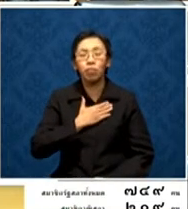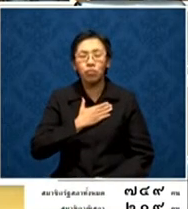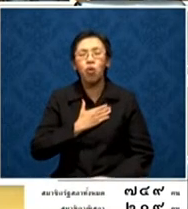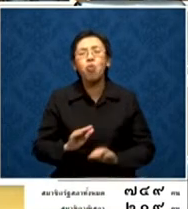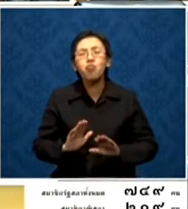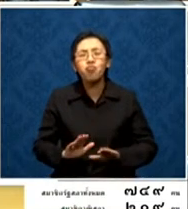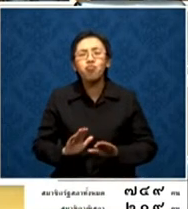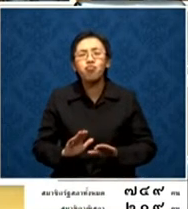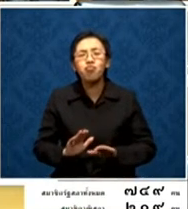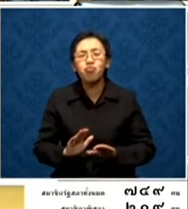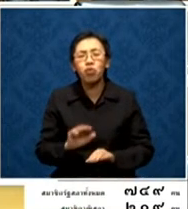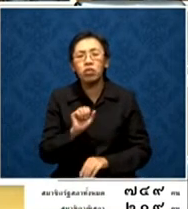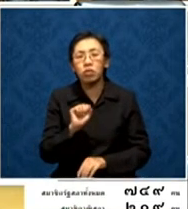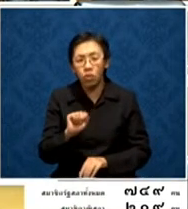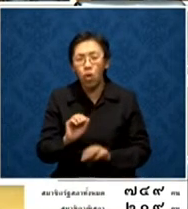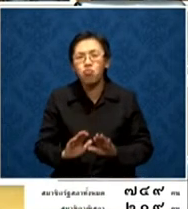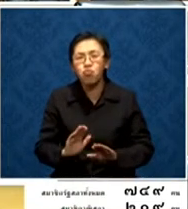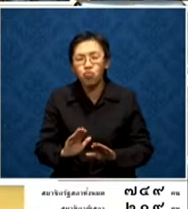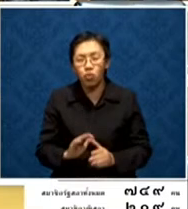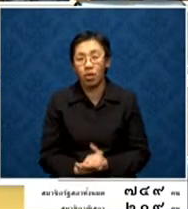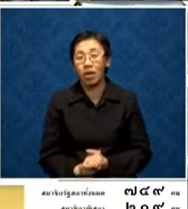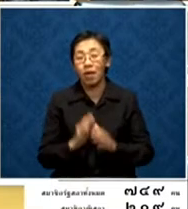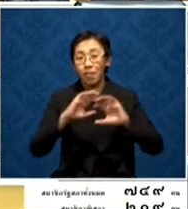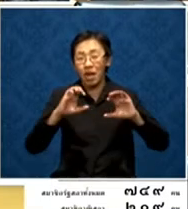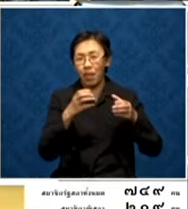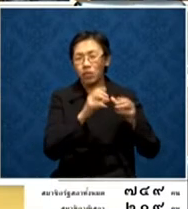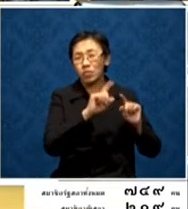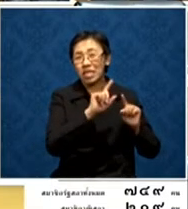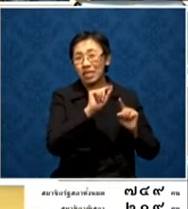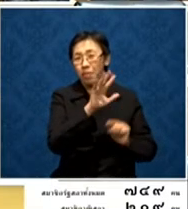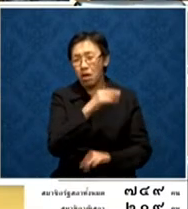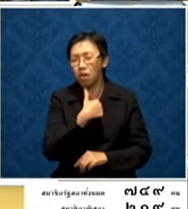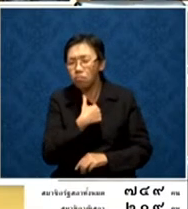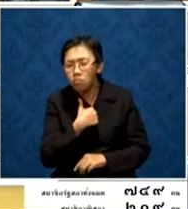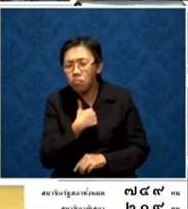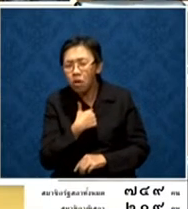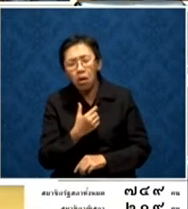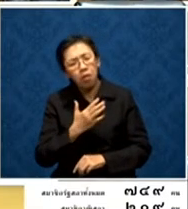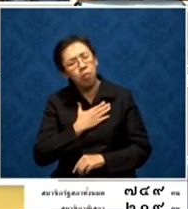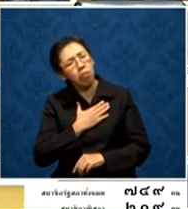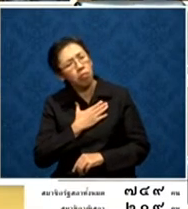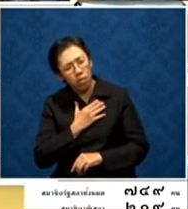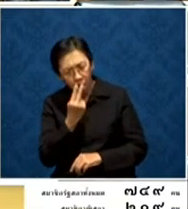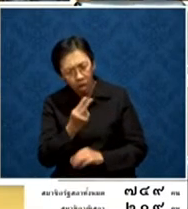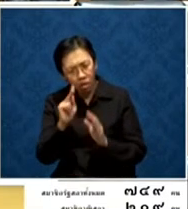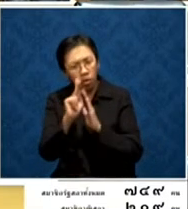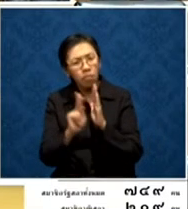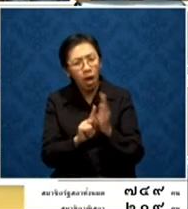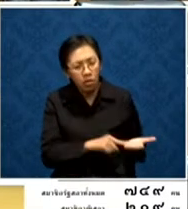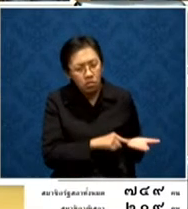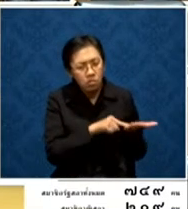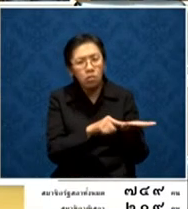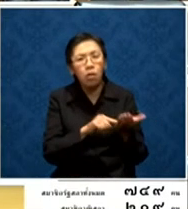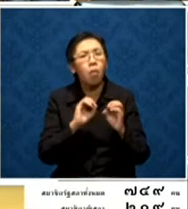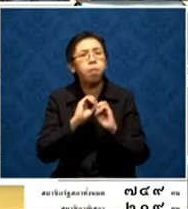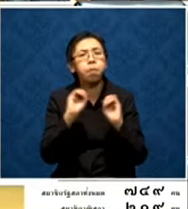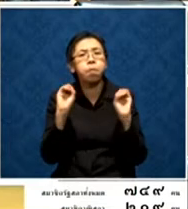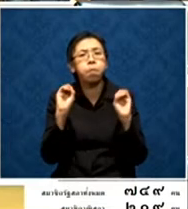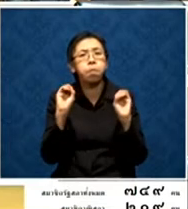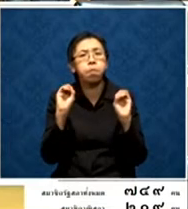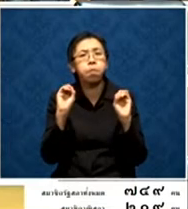คุณปั้นบรรยากาศของการอันนี้ต้องถือว่าปะฉะด่ากันครั้งแรกของสภา2สภาเนี่ยบรรยากาศมันต่าง